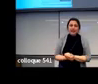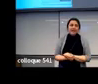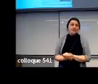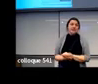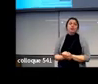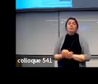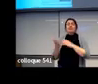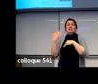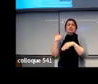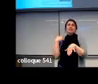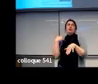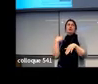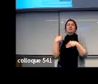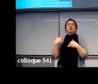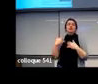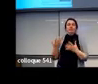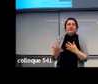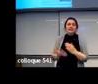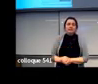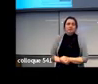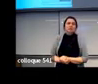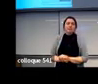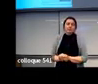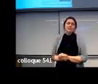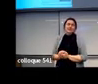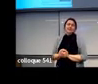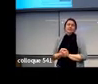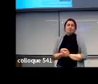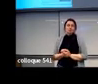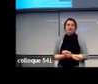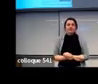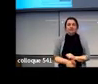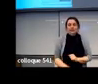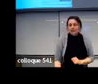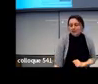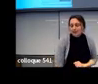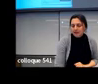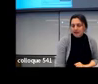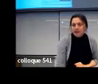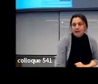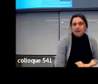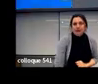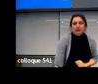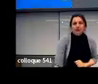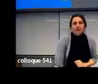projet de réel, mais qu'il n'y a pas nécessairement un encadrement de la gestion de la propriété intellectuelle.